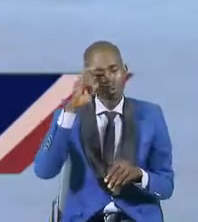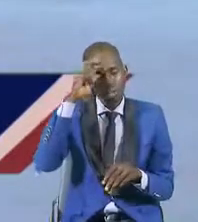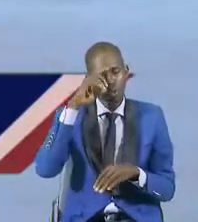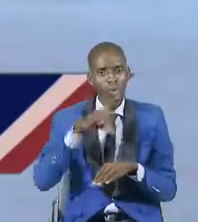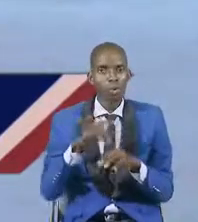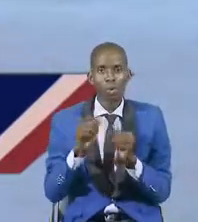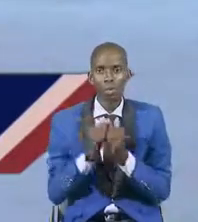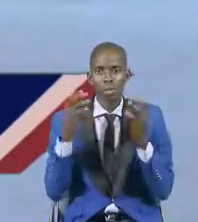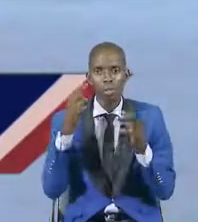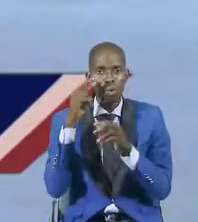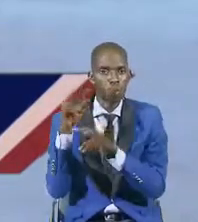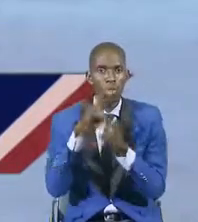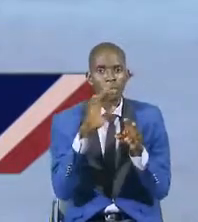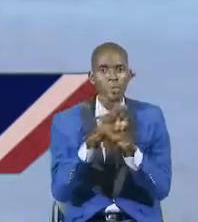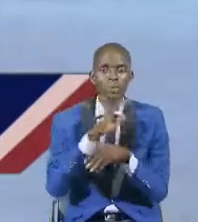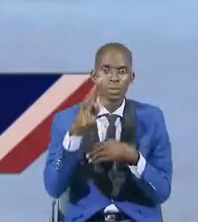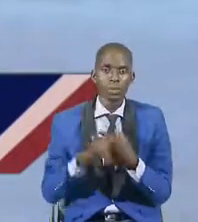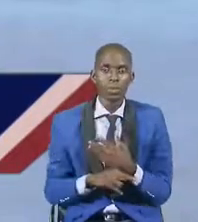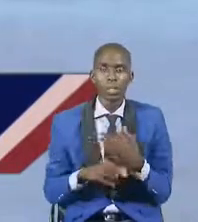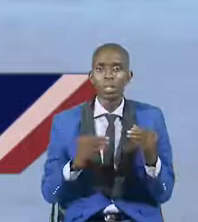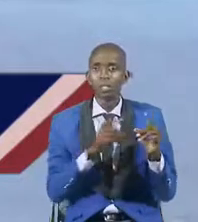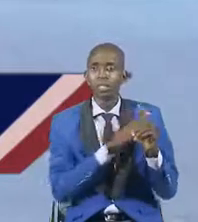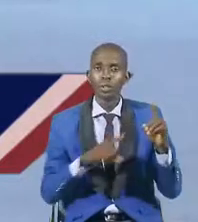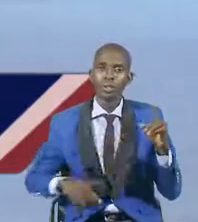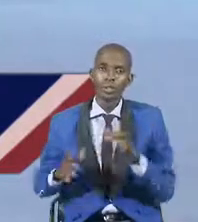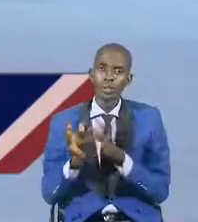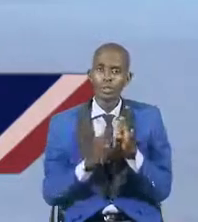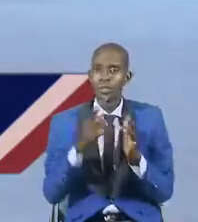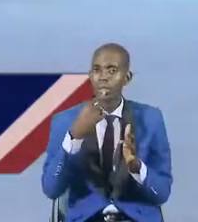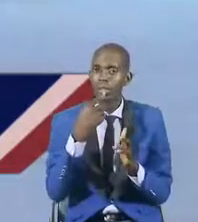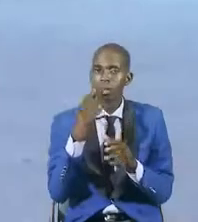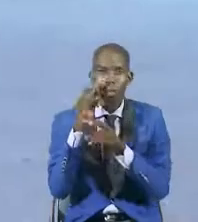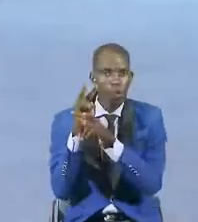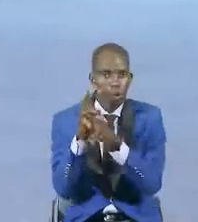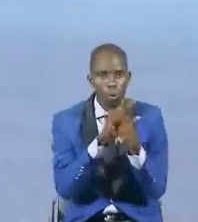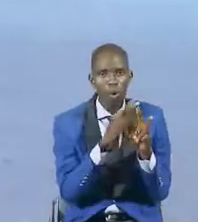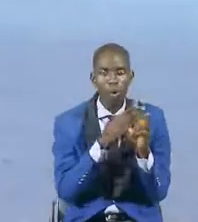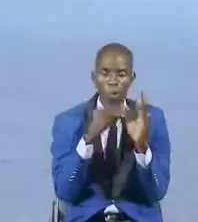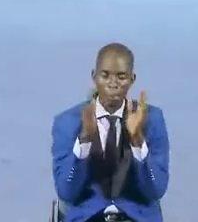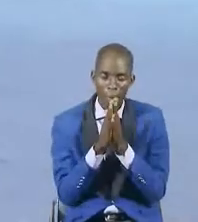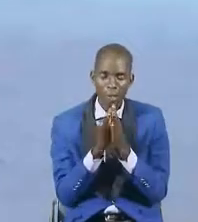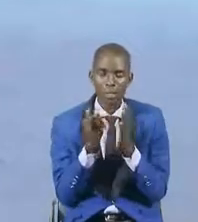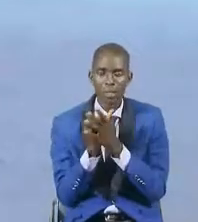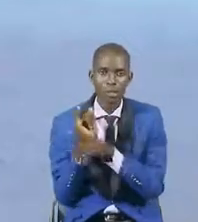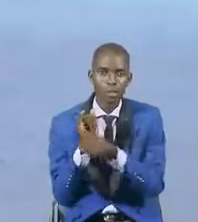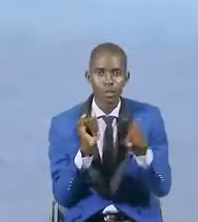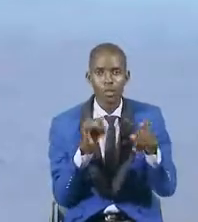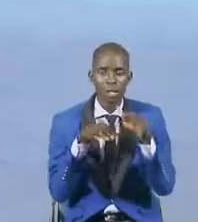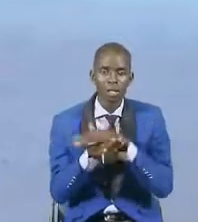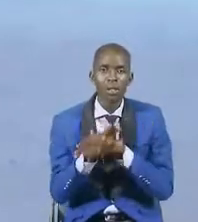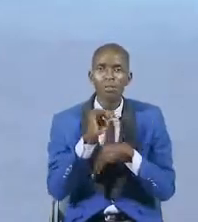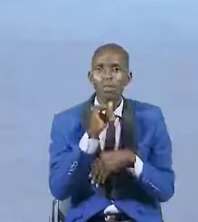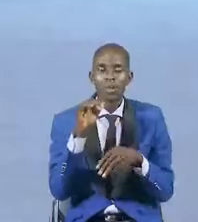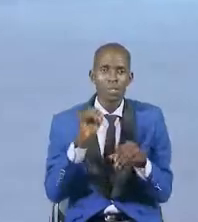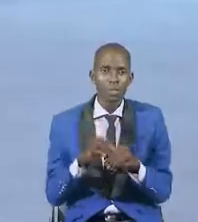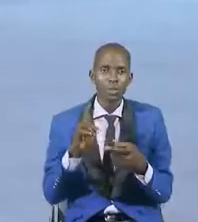la vigilance. Et le Seigneur Jésus-Christ a dit, veillez, priez, afin que vous ne tombiez